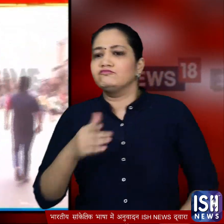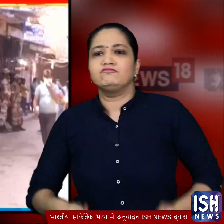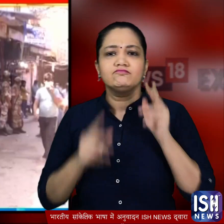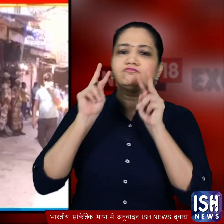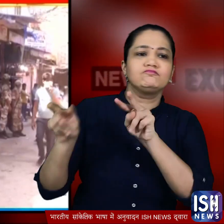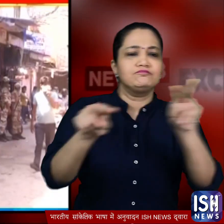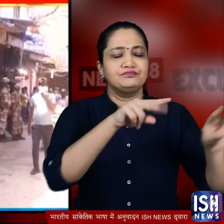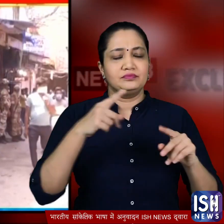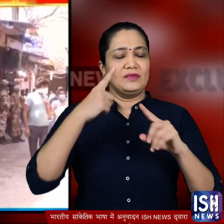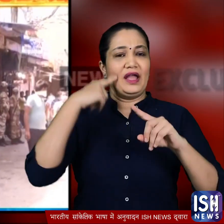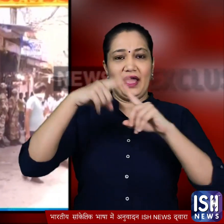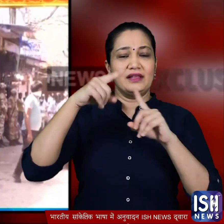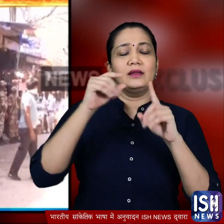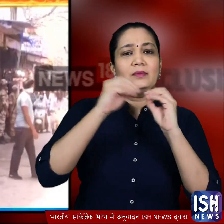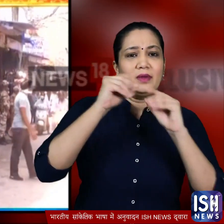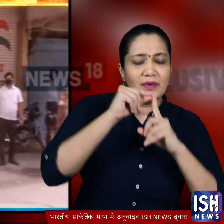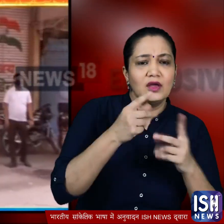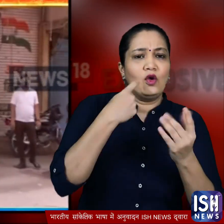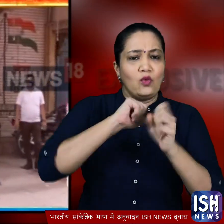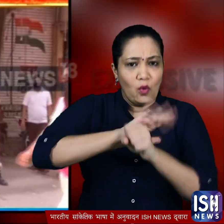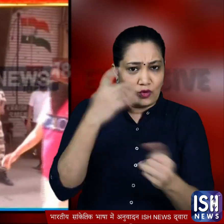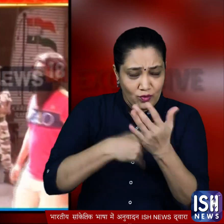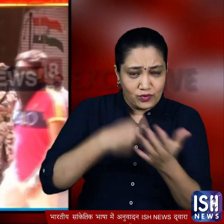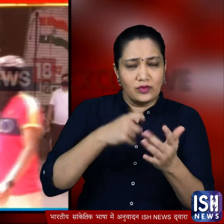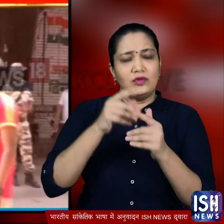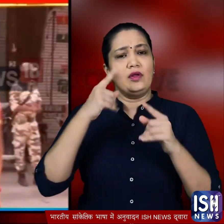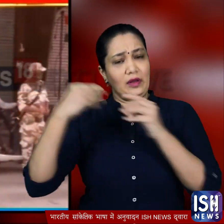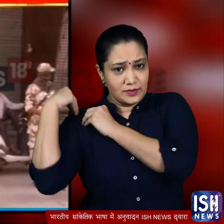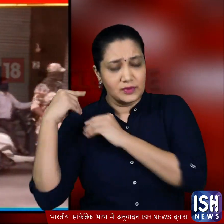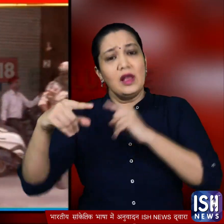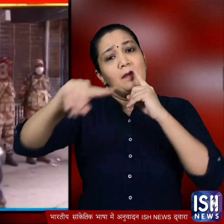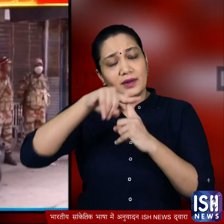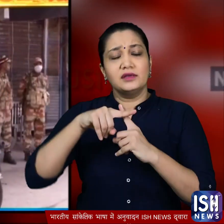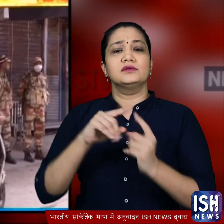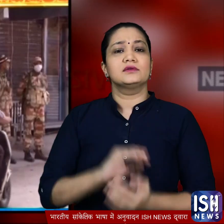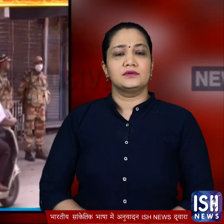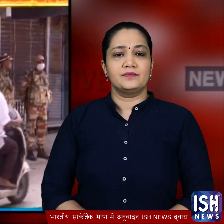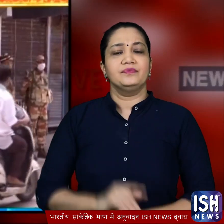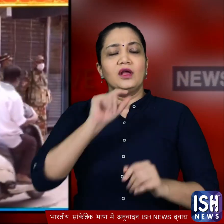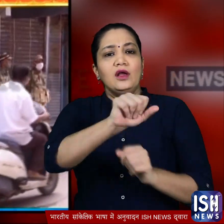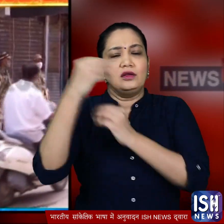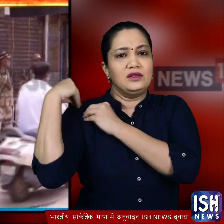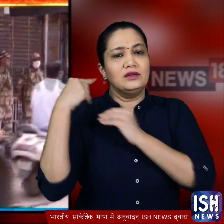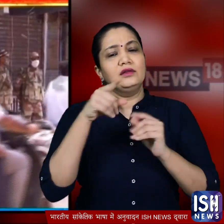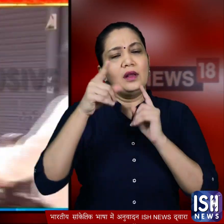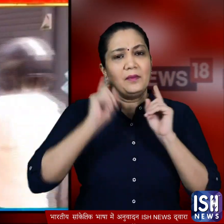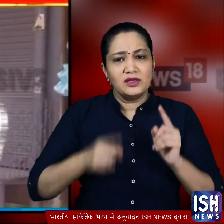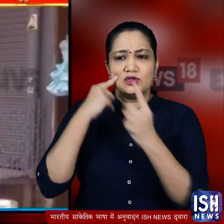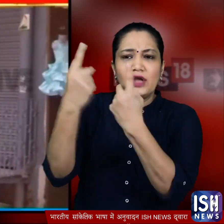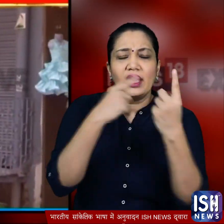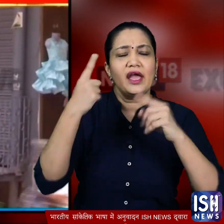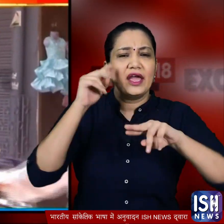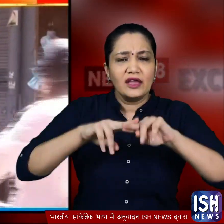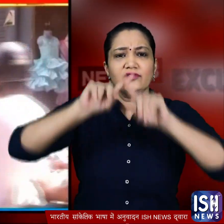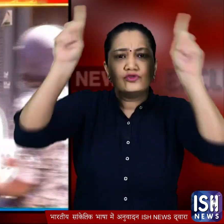नजर आए। आईटीबीपी ने केवल लोगों से कोरोना निर्देशों का पालन करवाने का जिम्मा ही नहीं संभाला, बल्कि उसका काम यह सुनिश्चित करना भी है कि कोई